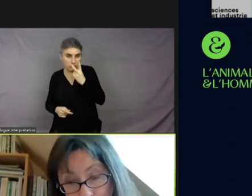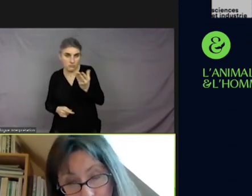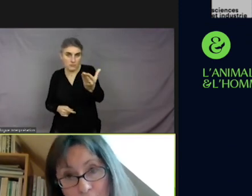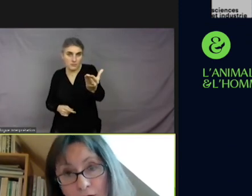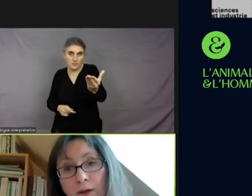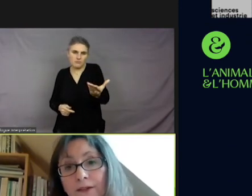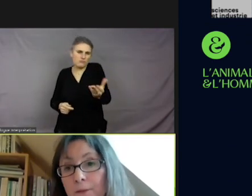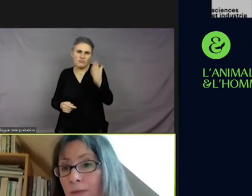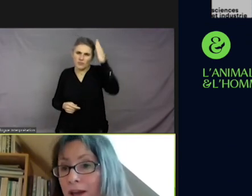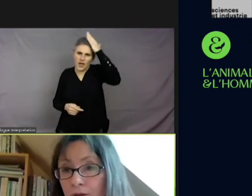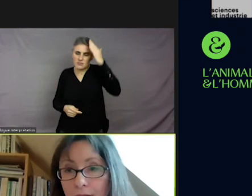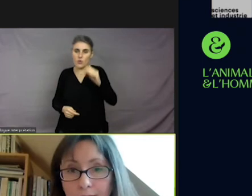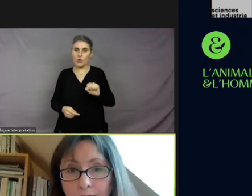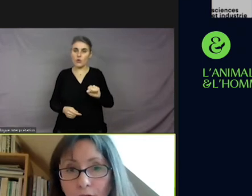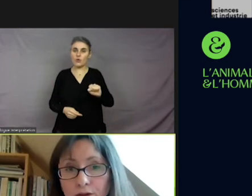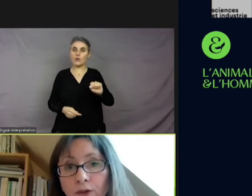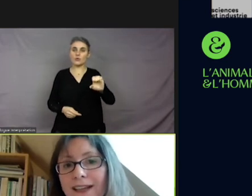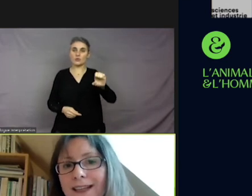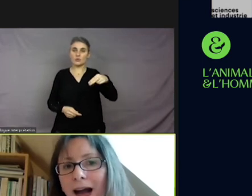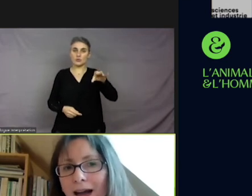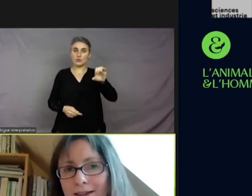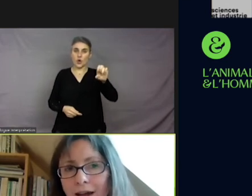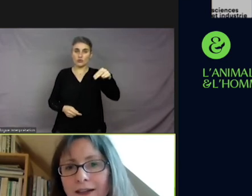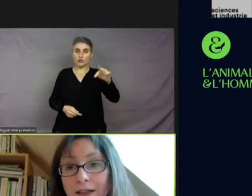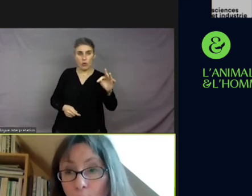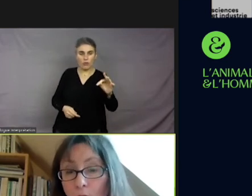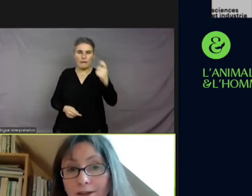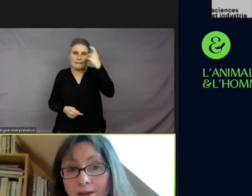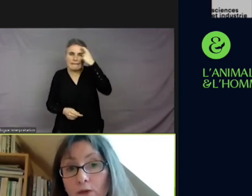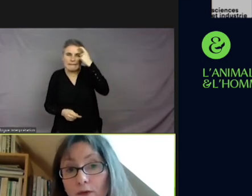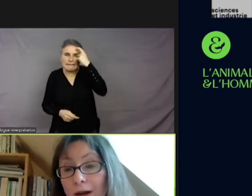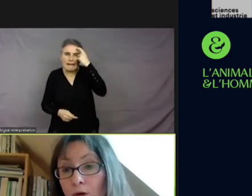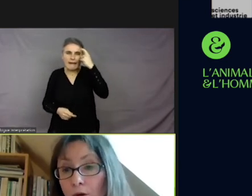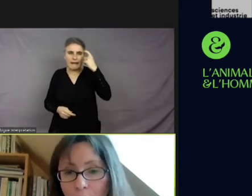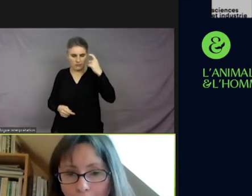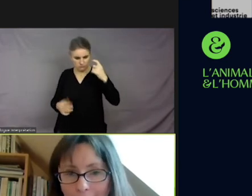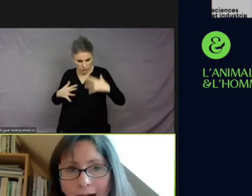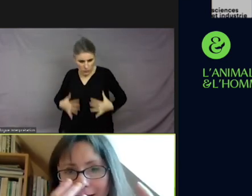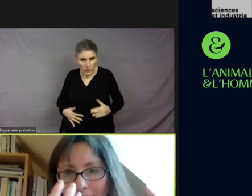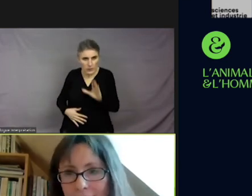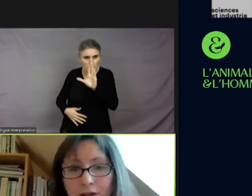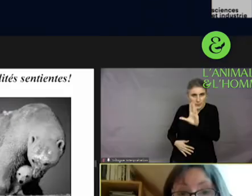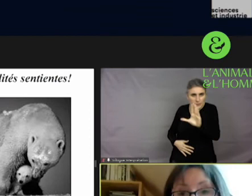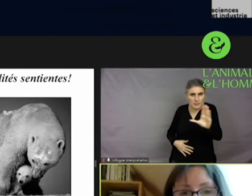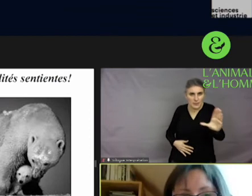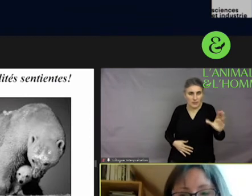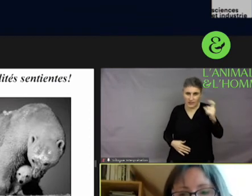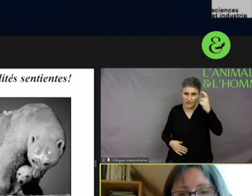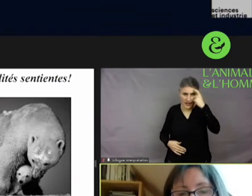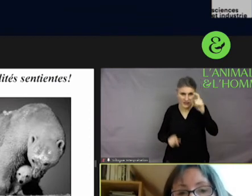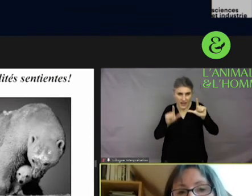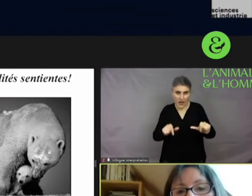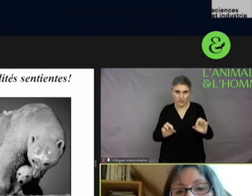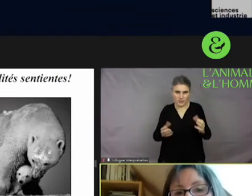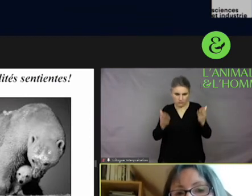êtres sentients, des personnalités sentiantes, des caractères qui ont vraiment un caractère et qui sont des